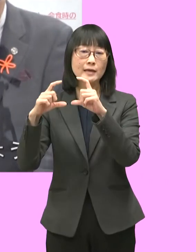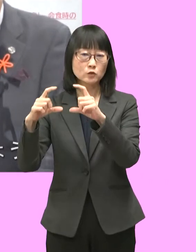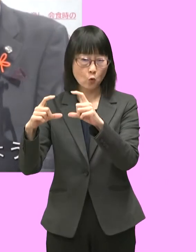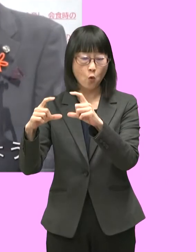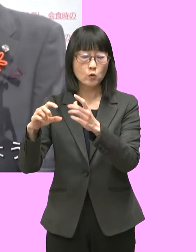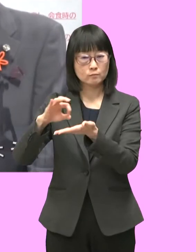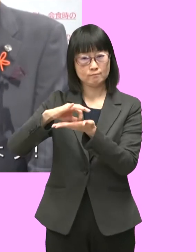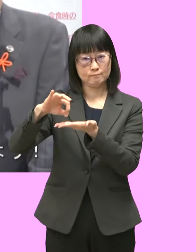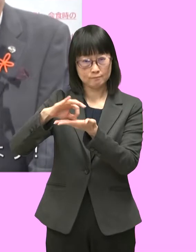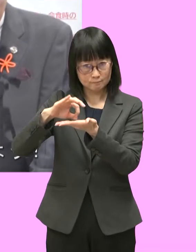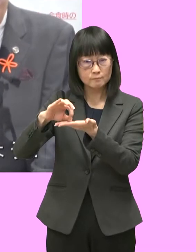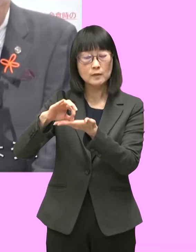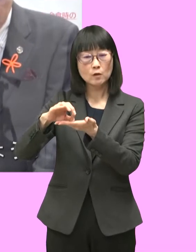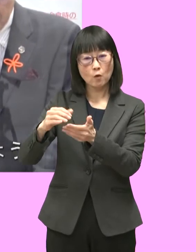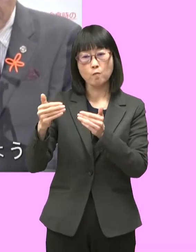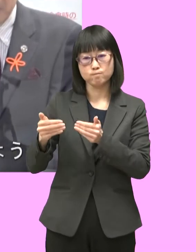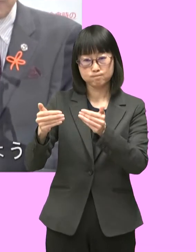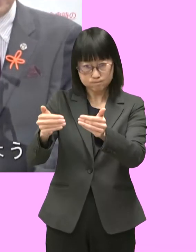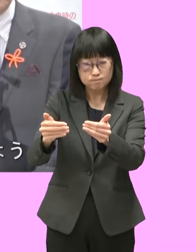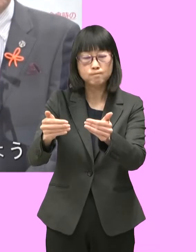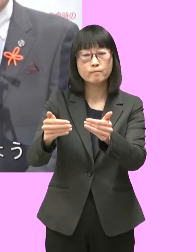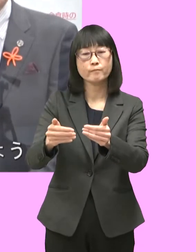で、